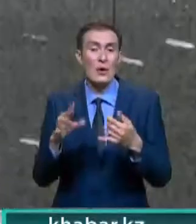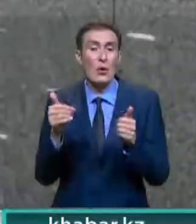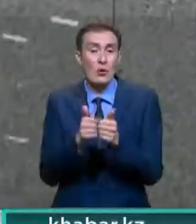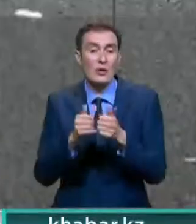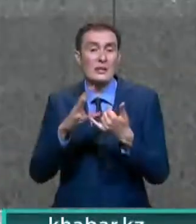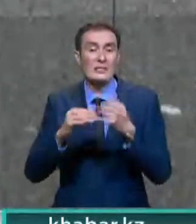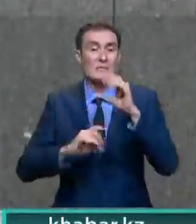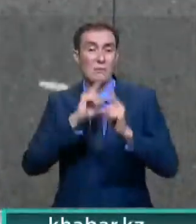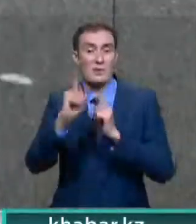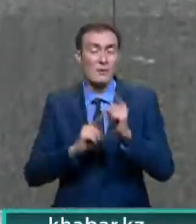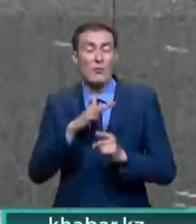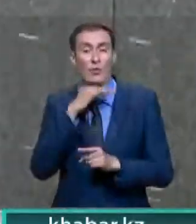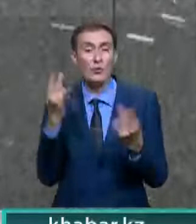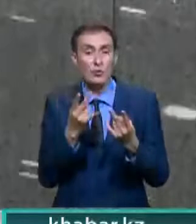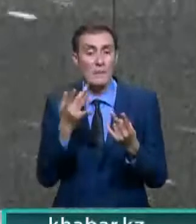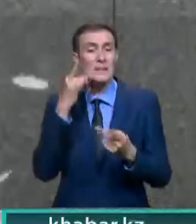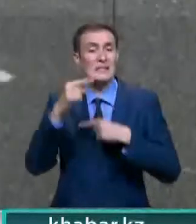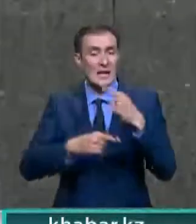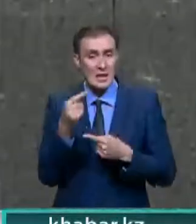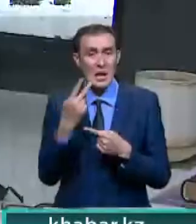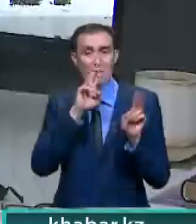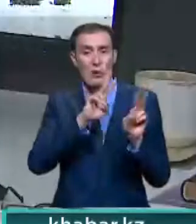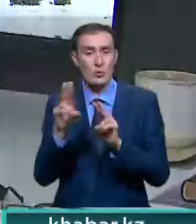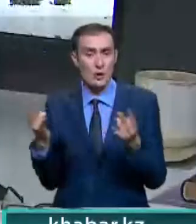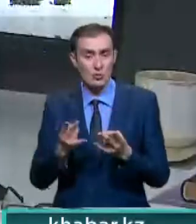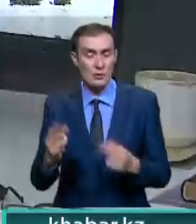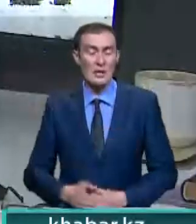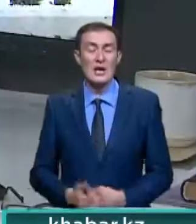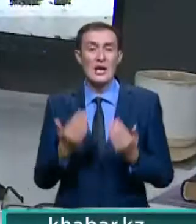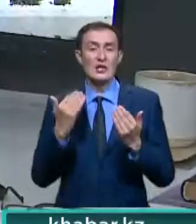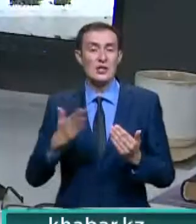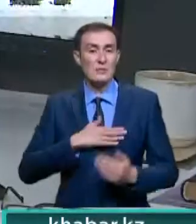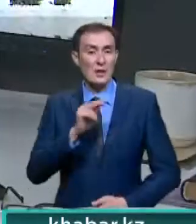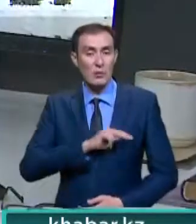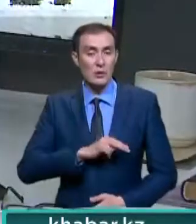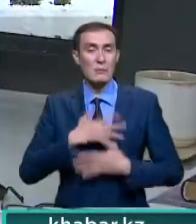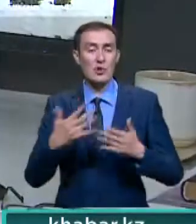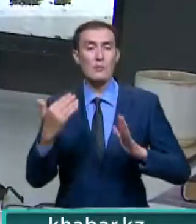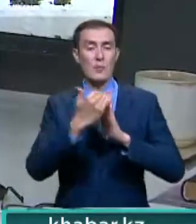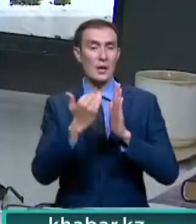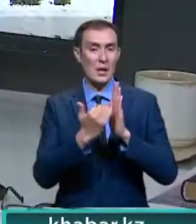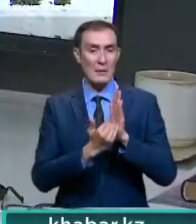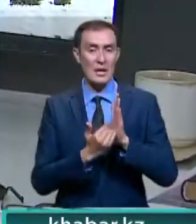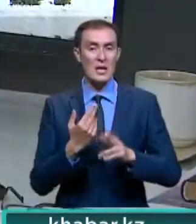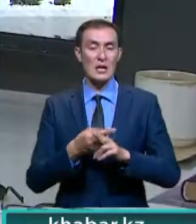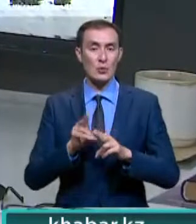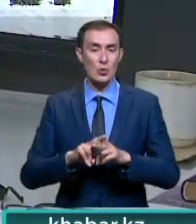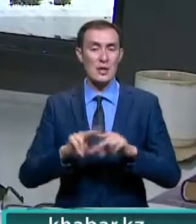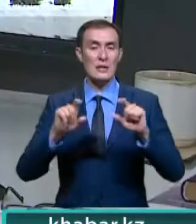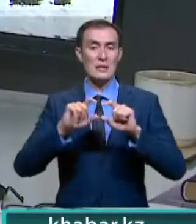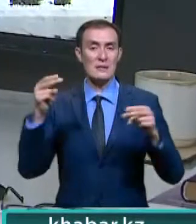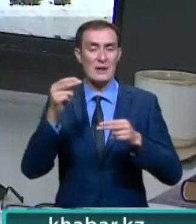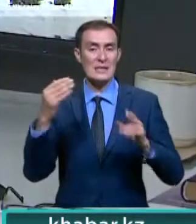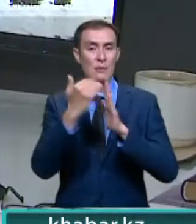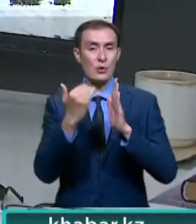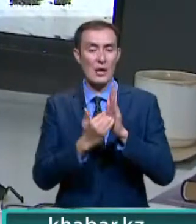пространстве сегодня очень много, и за ними необходимо постоянно наблюдать. Сейчас мы как раз работаем над большой программой, которая так и называется